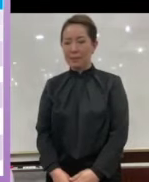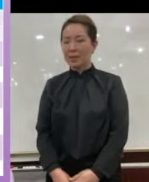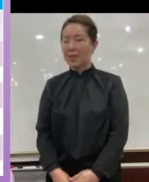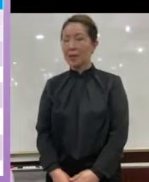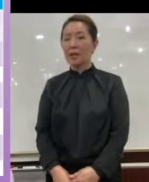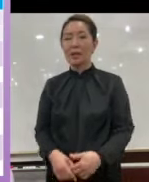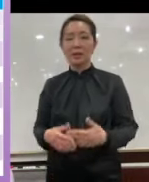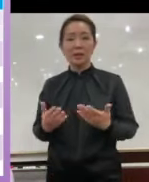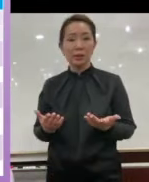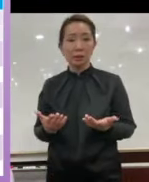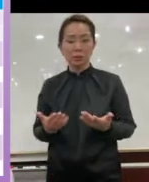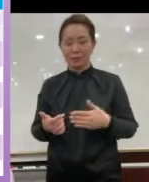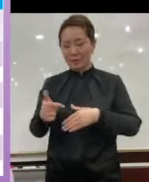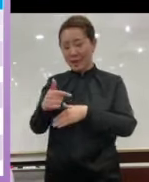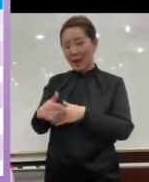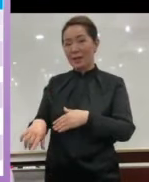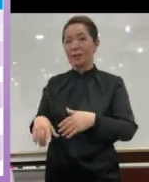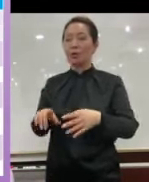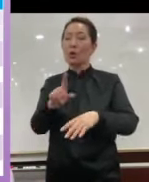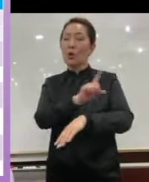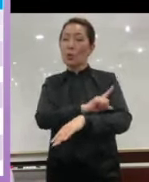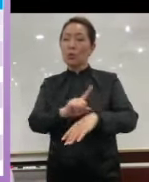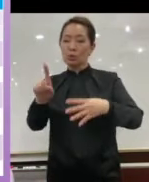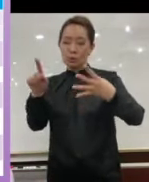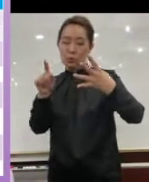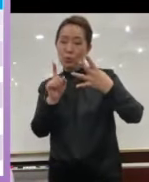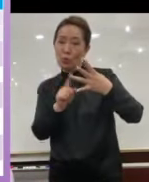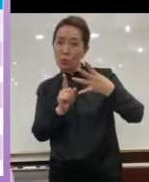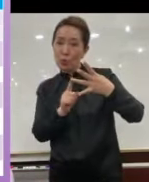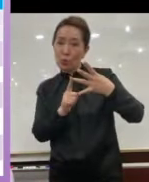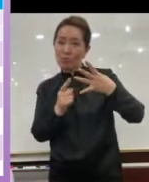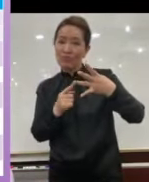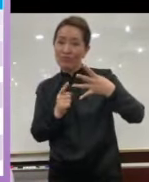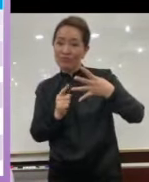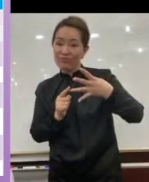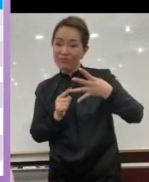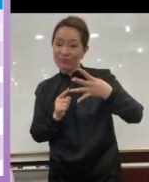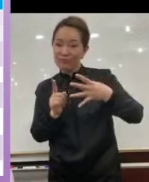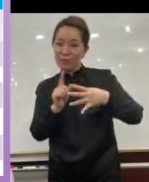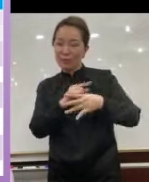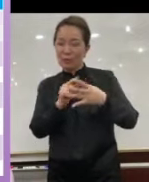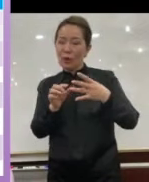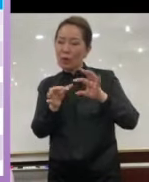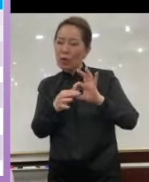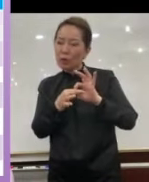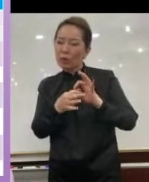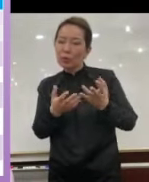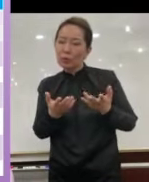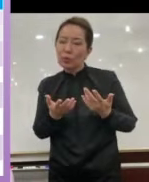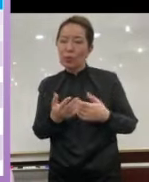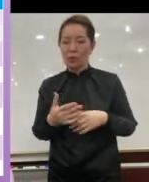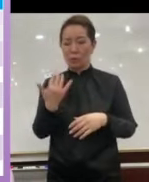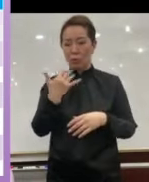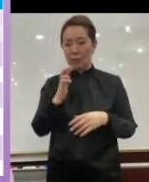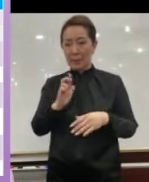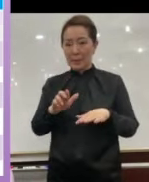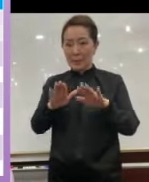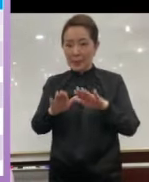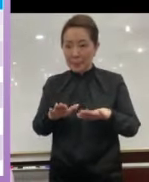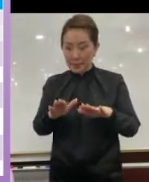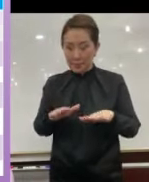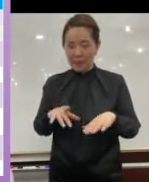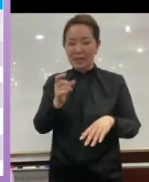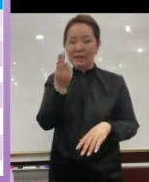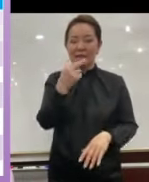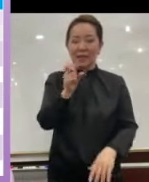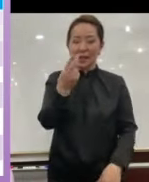За мөн түүнээс гадна үрдэн 3-ийн хүрээнд одоо үрдэн 3-ийн Улаанбаатар хотдох дэд